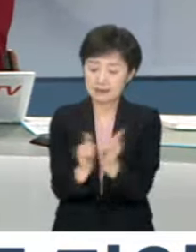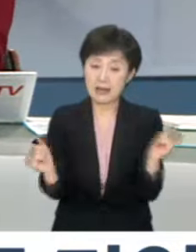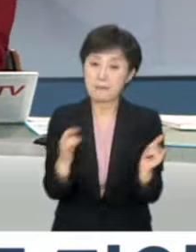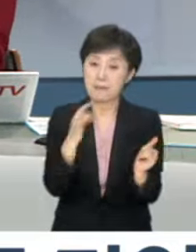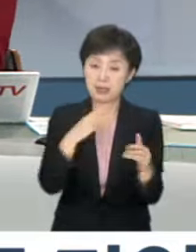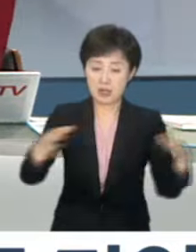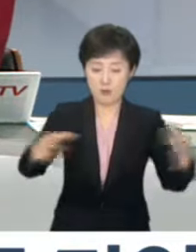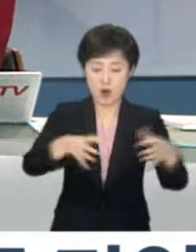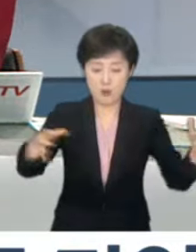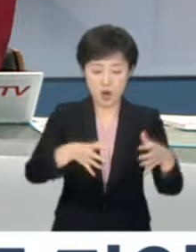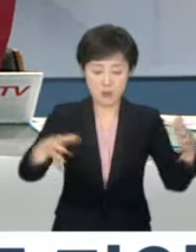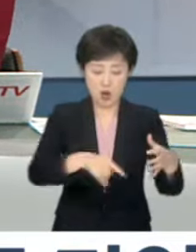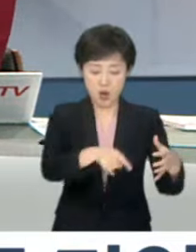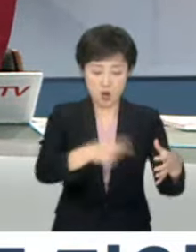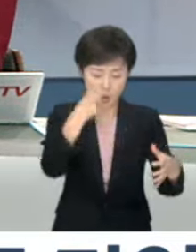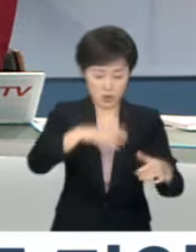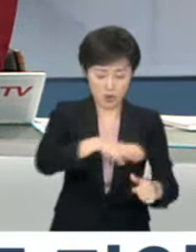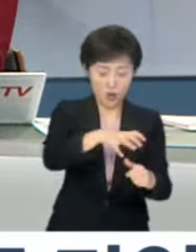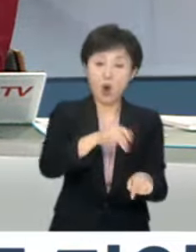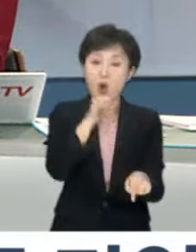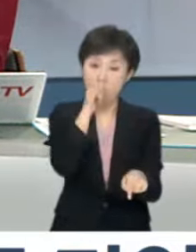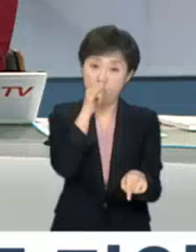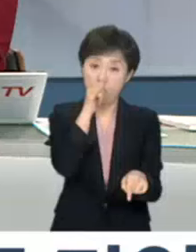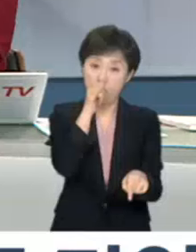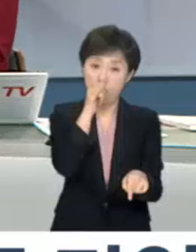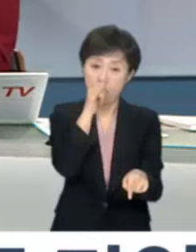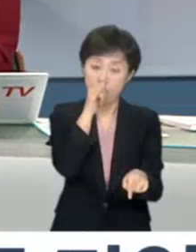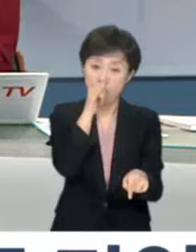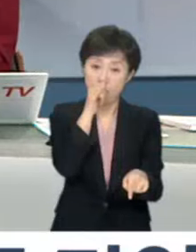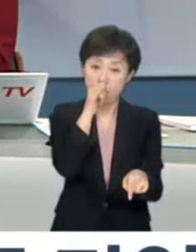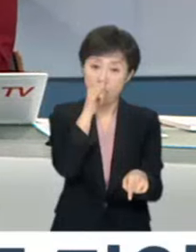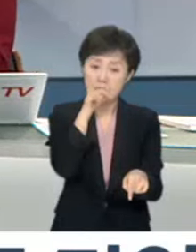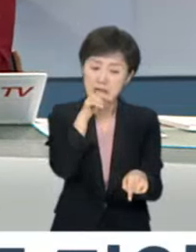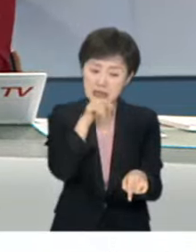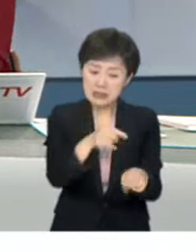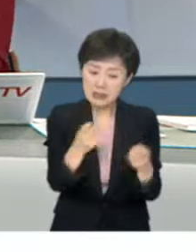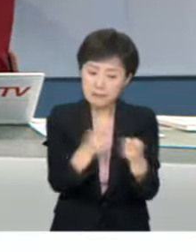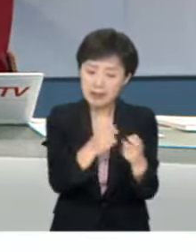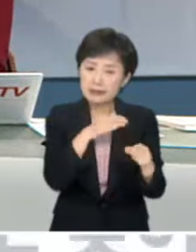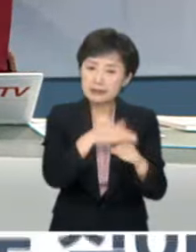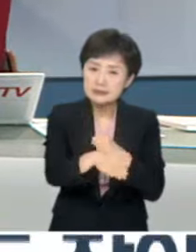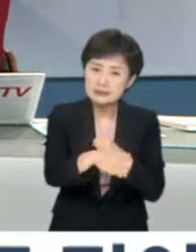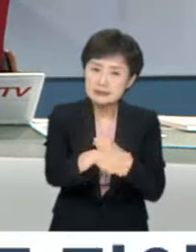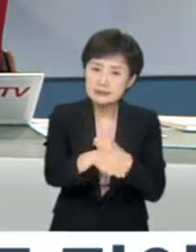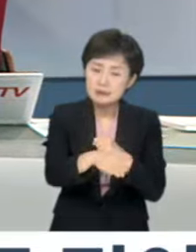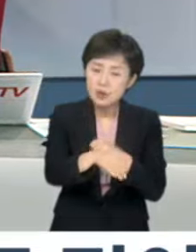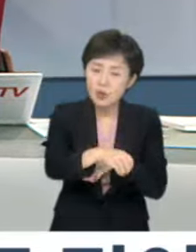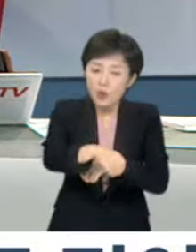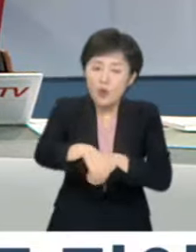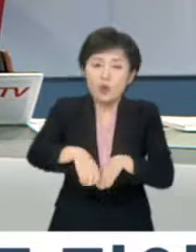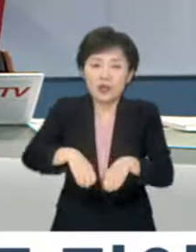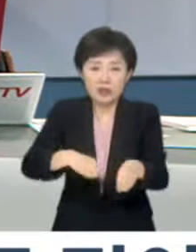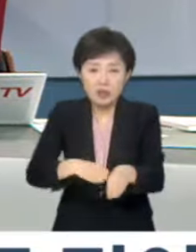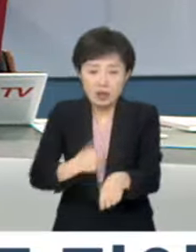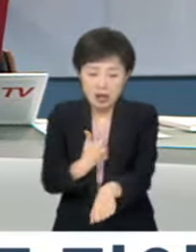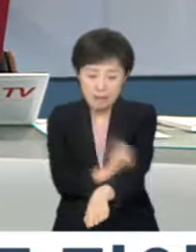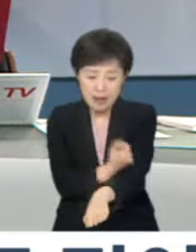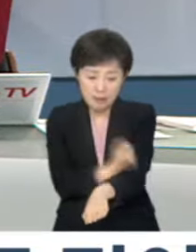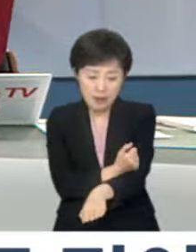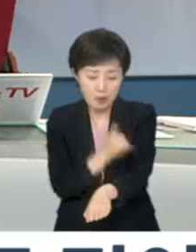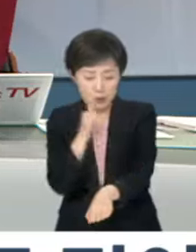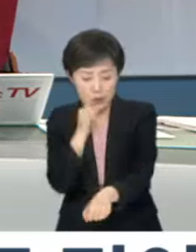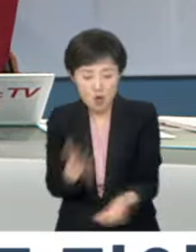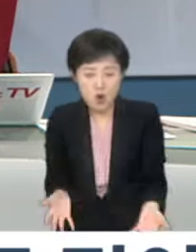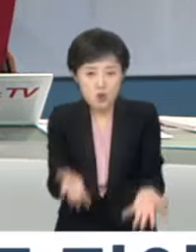따로 모아서 별도의 관리를 한다고 하는데 오히려 이런 방식이 좀 마약 반입 범죄를 부추기는 거 아니냐 이런